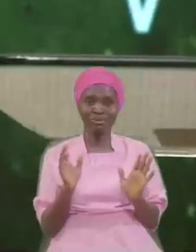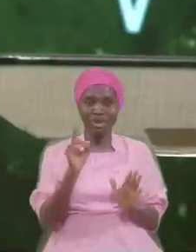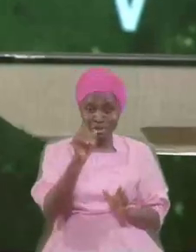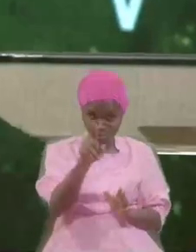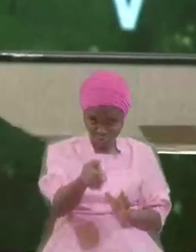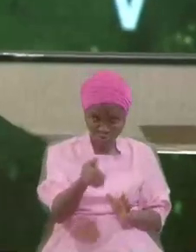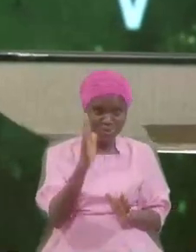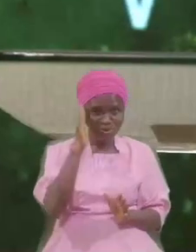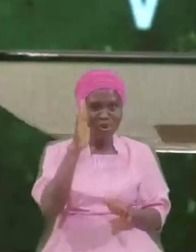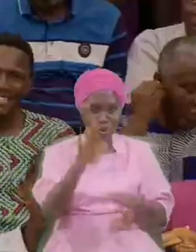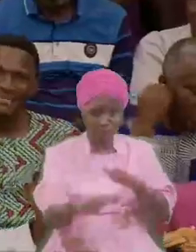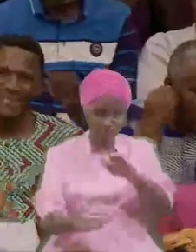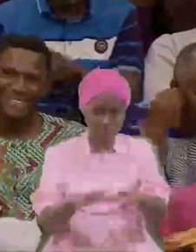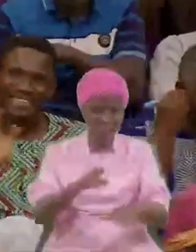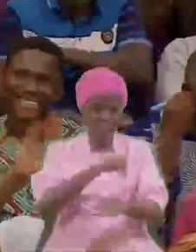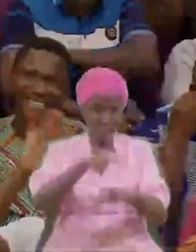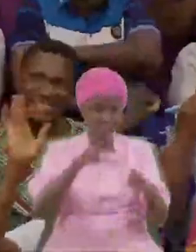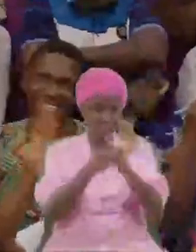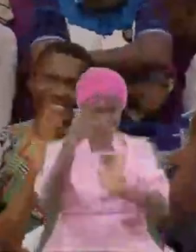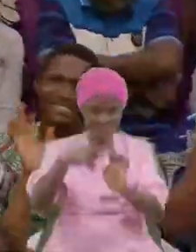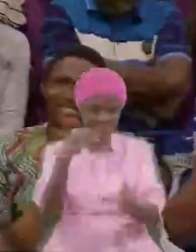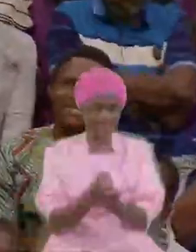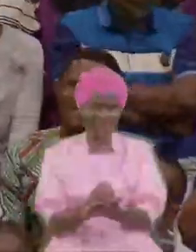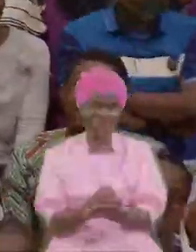allez marcher normalement.